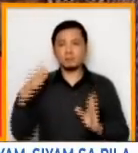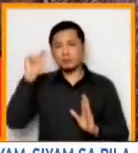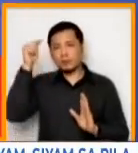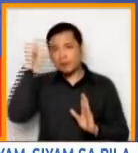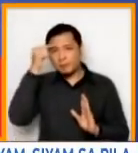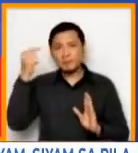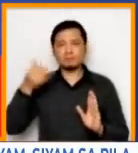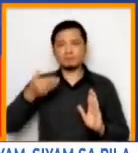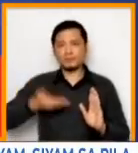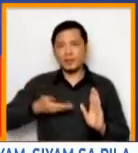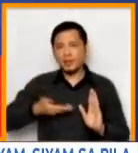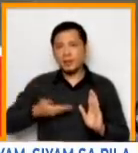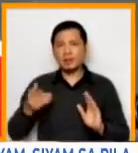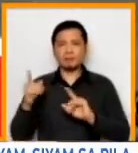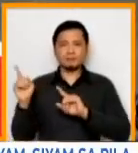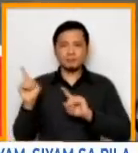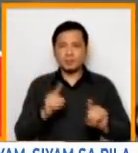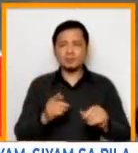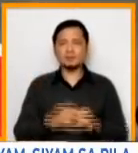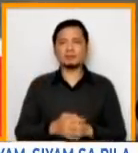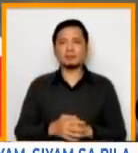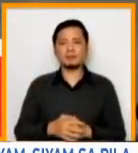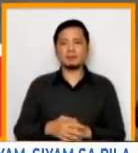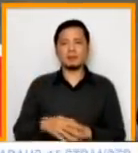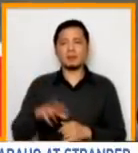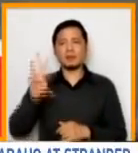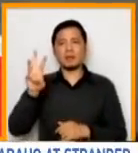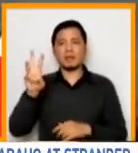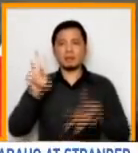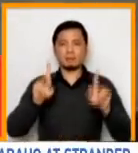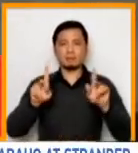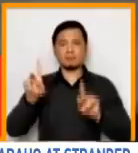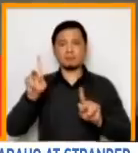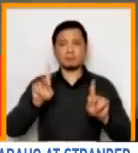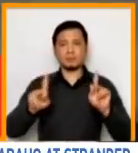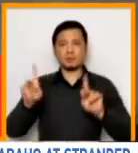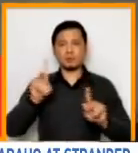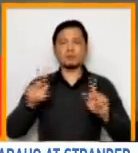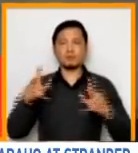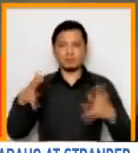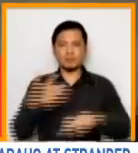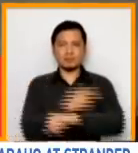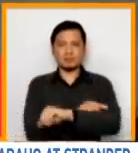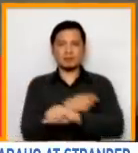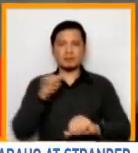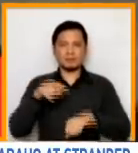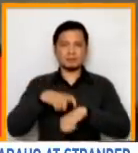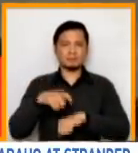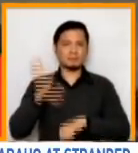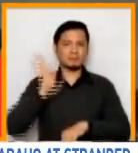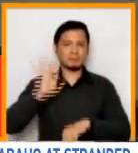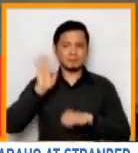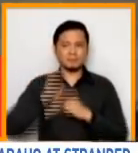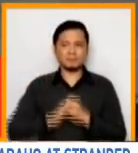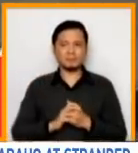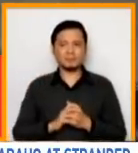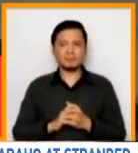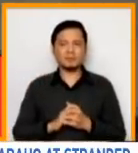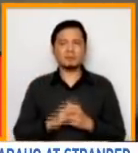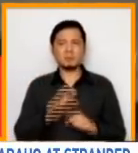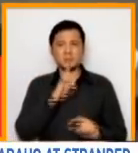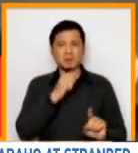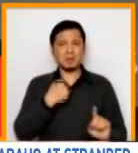ang unang nabakunahan. I'm lucky because I did not want to be vaccinated by the other vaccines.